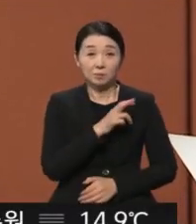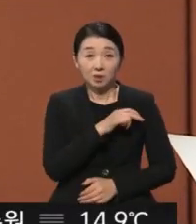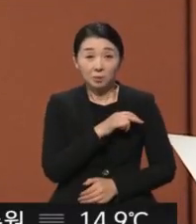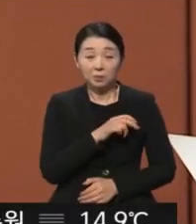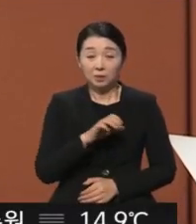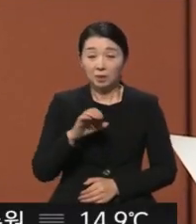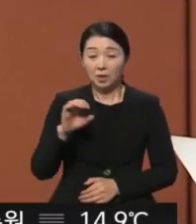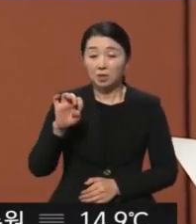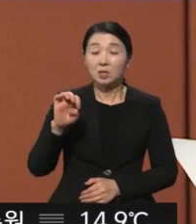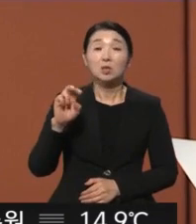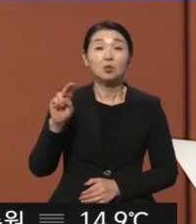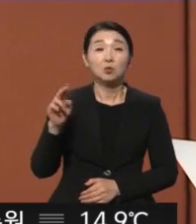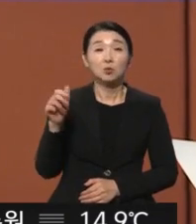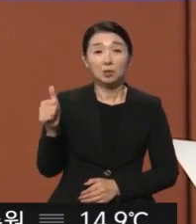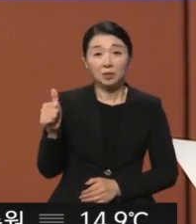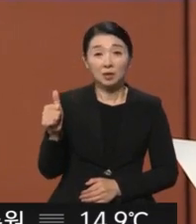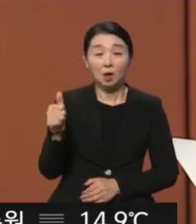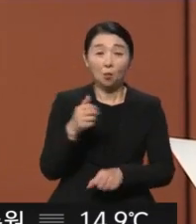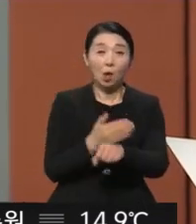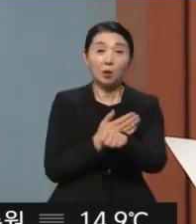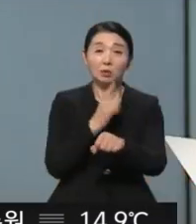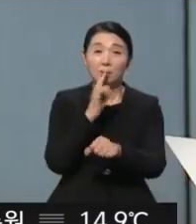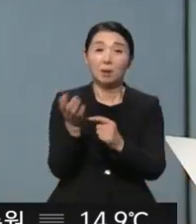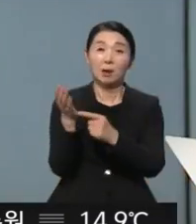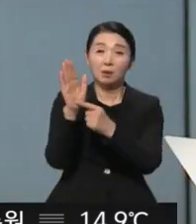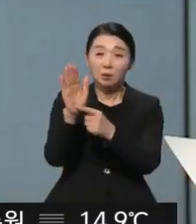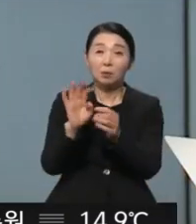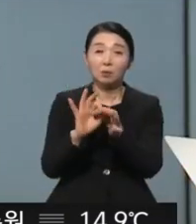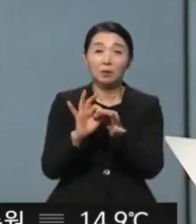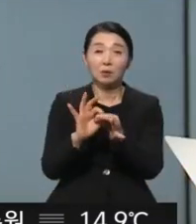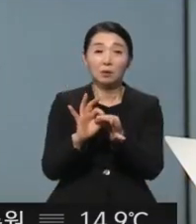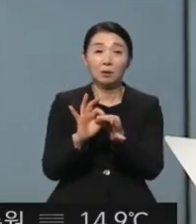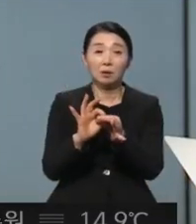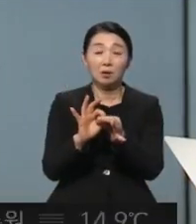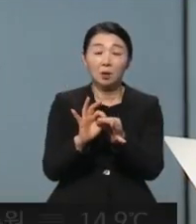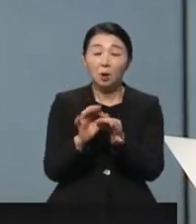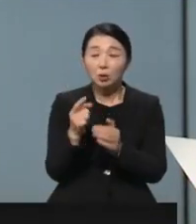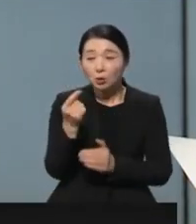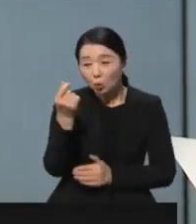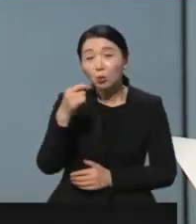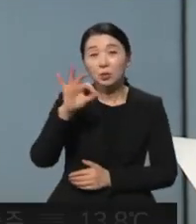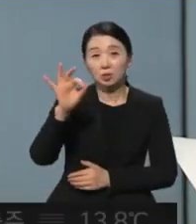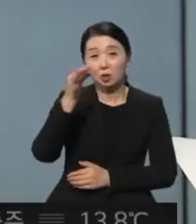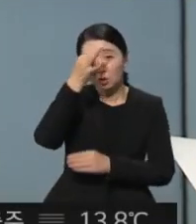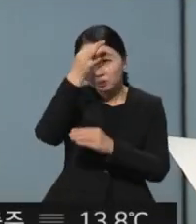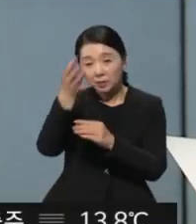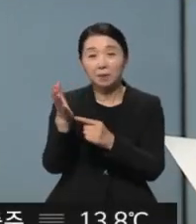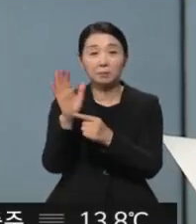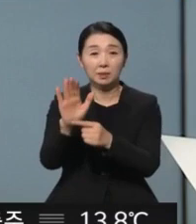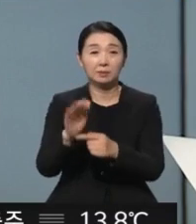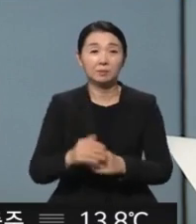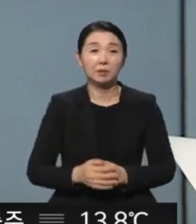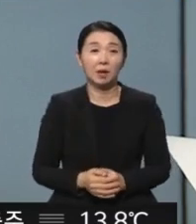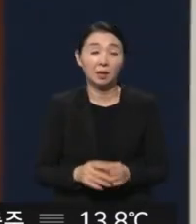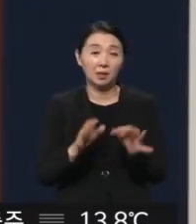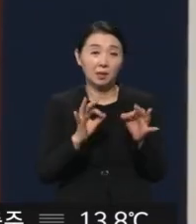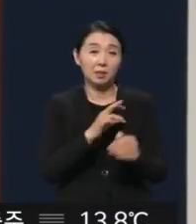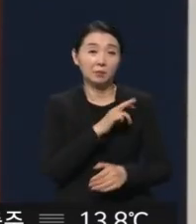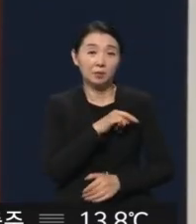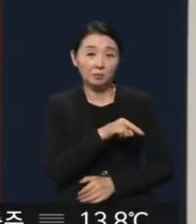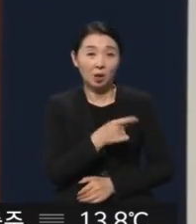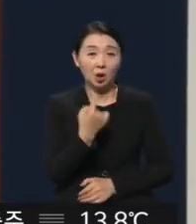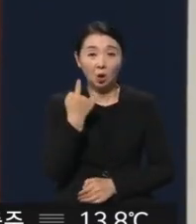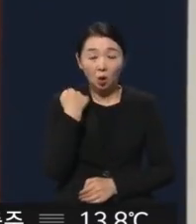이유대사의 발언을 왜곡해서 발표했다는 논란과 관련해서 일정부분 인정을 하고 사과를 했다는 거죠네 김민겸 대변인은